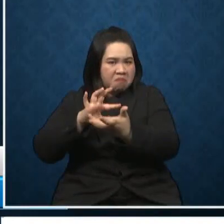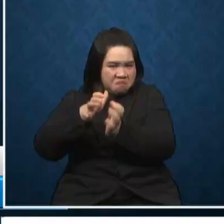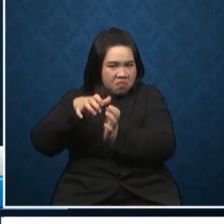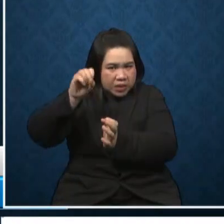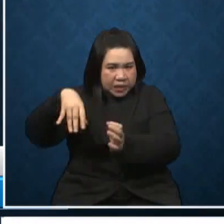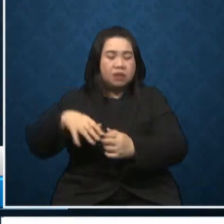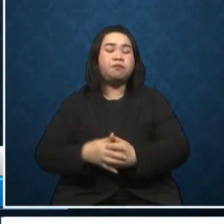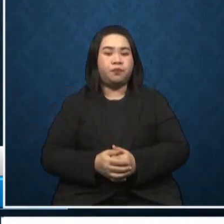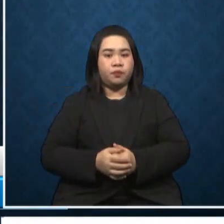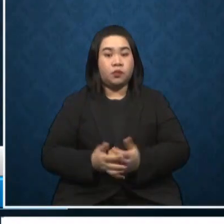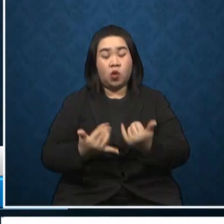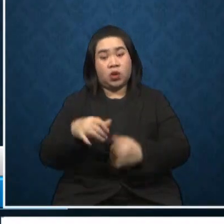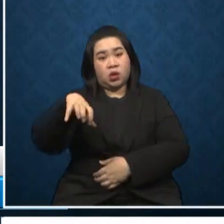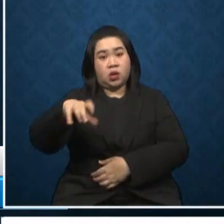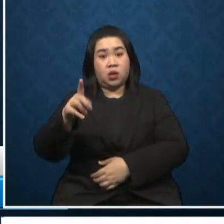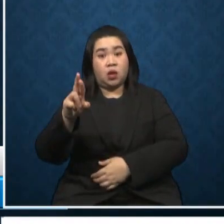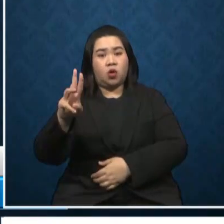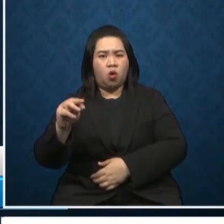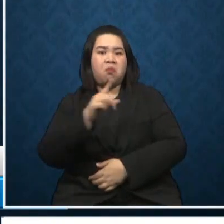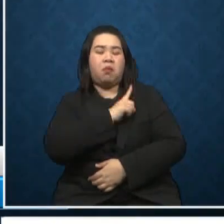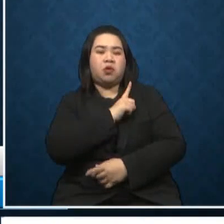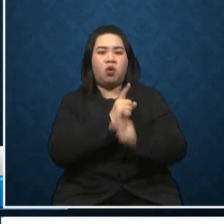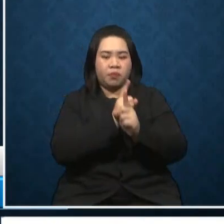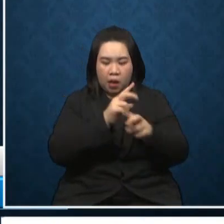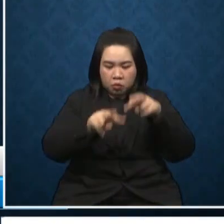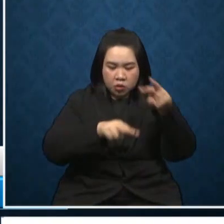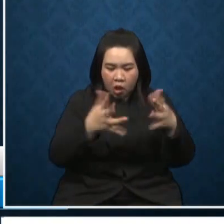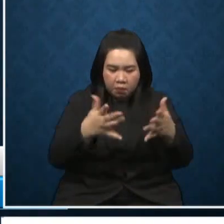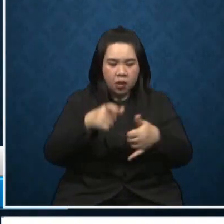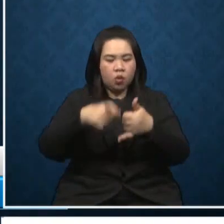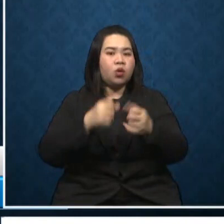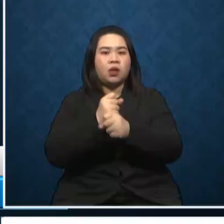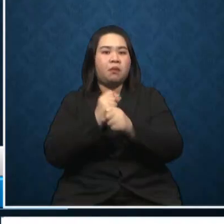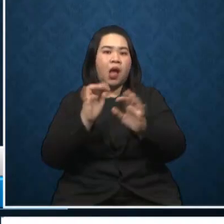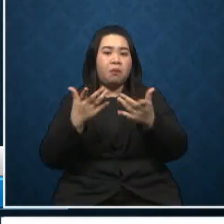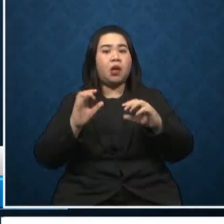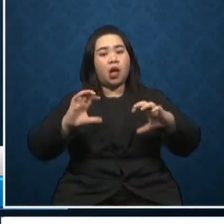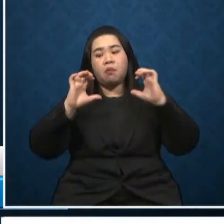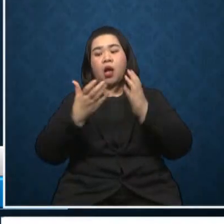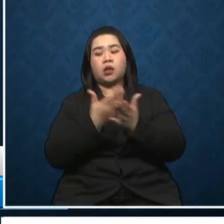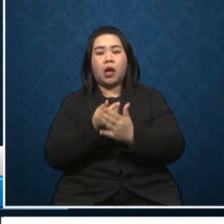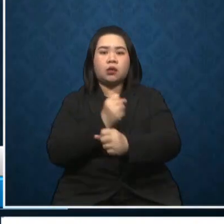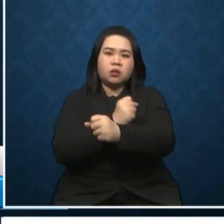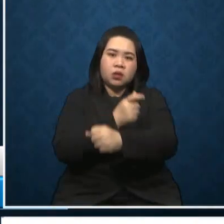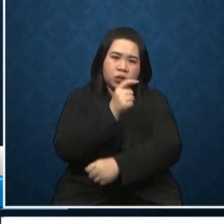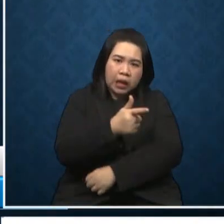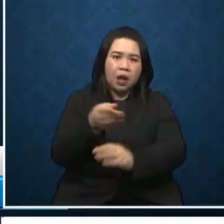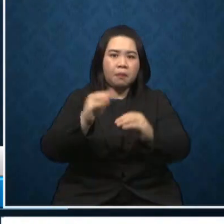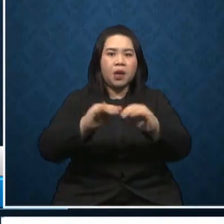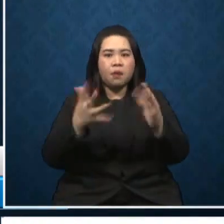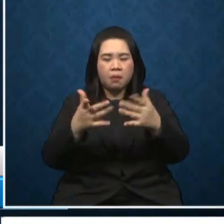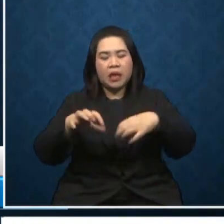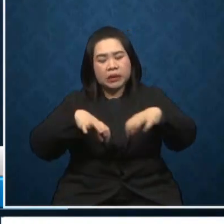ij